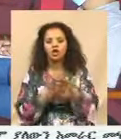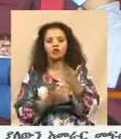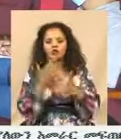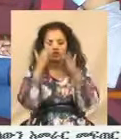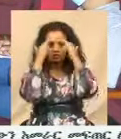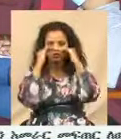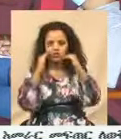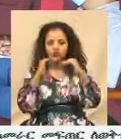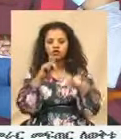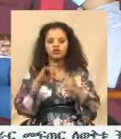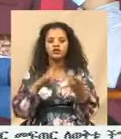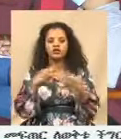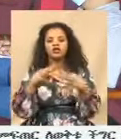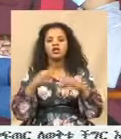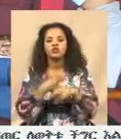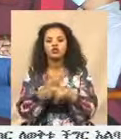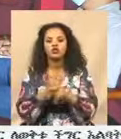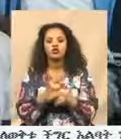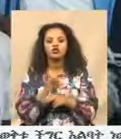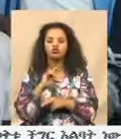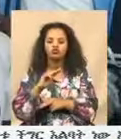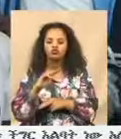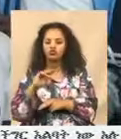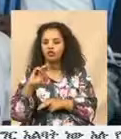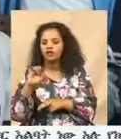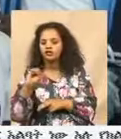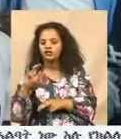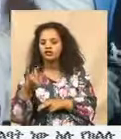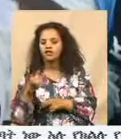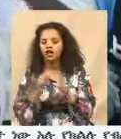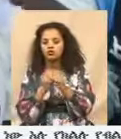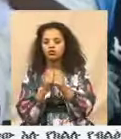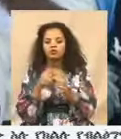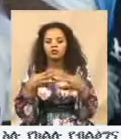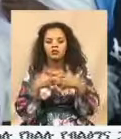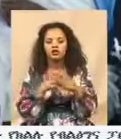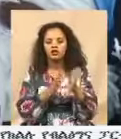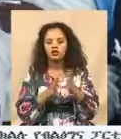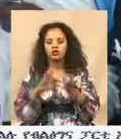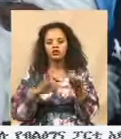መድረኩ የደቡብ ክልል ጤና ቢሮ ከዩኤስኤድ ጋር በመተባበር ያዘጋጀው ሲሆን